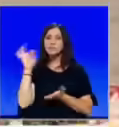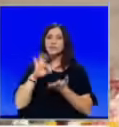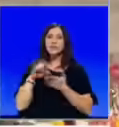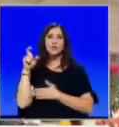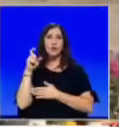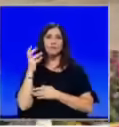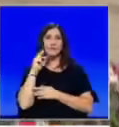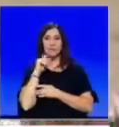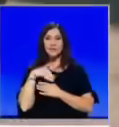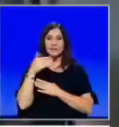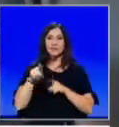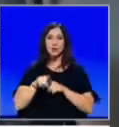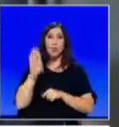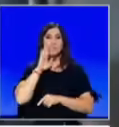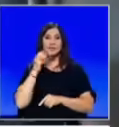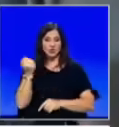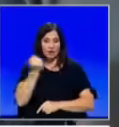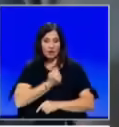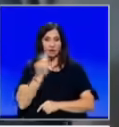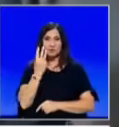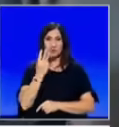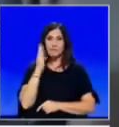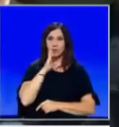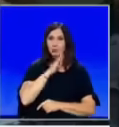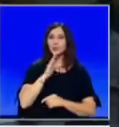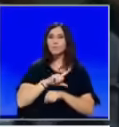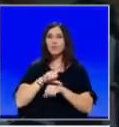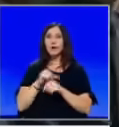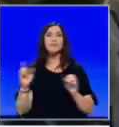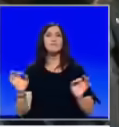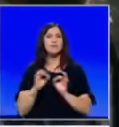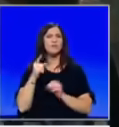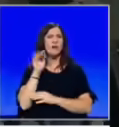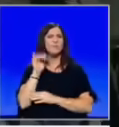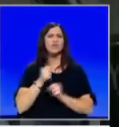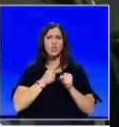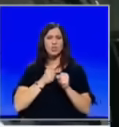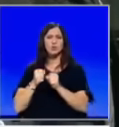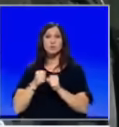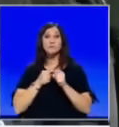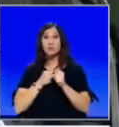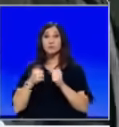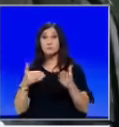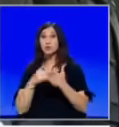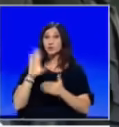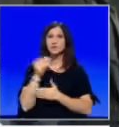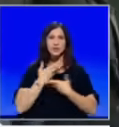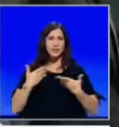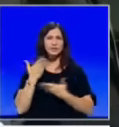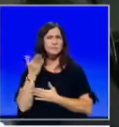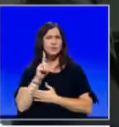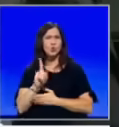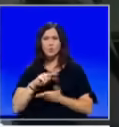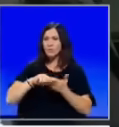на третия ден, след като мъж на ръга трима души по време на фестивал. Това беше тероризъм. Тероризъм срещу всички нас. Тези,